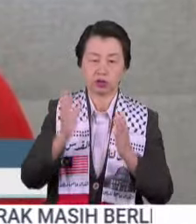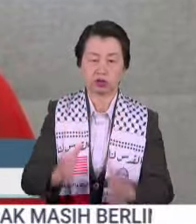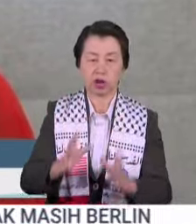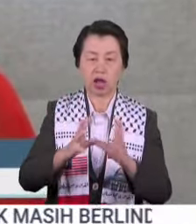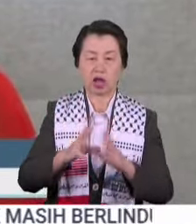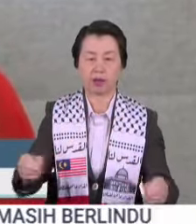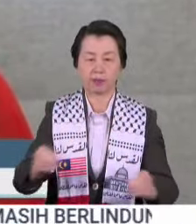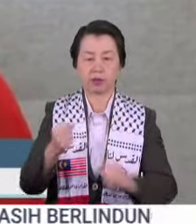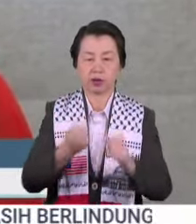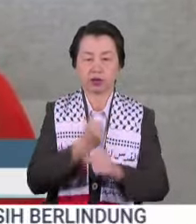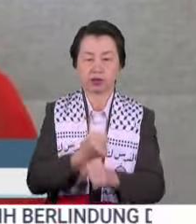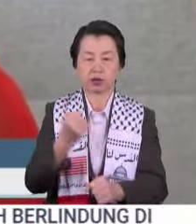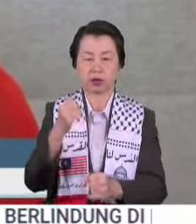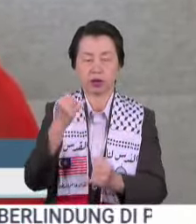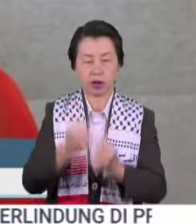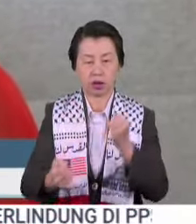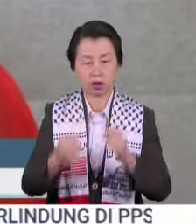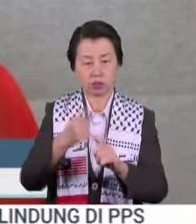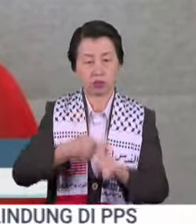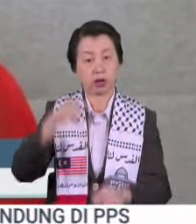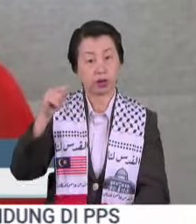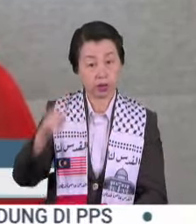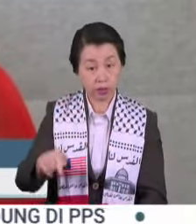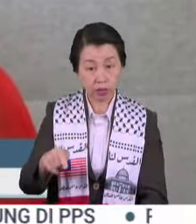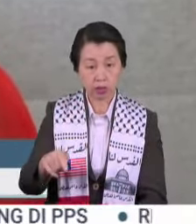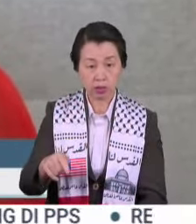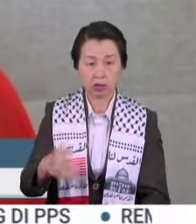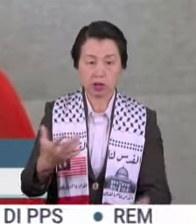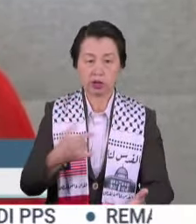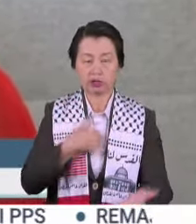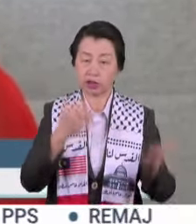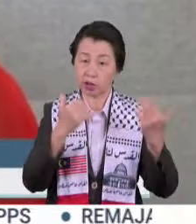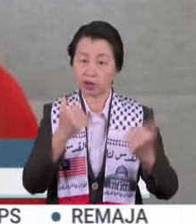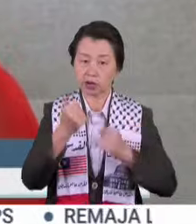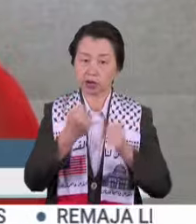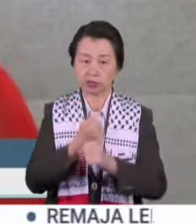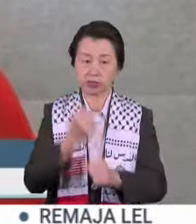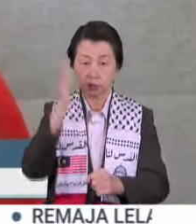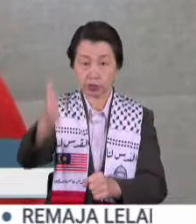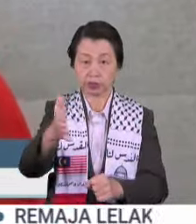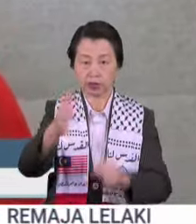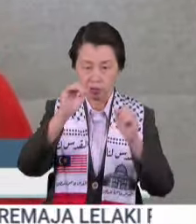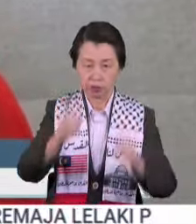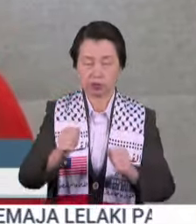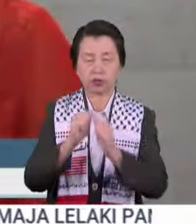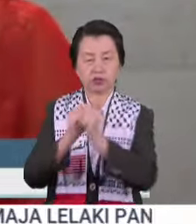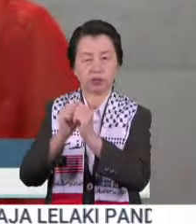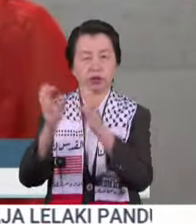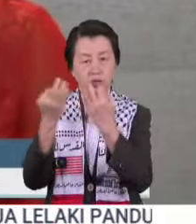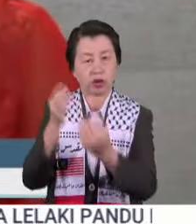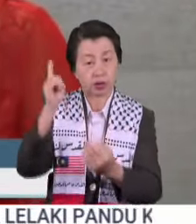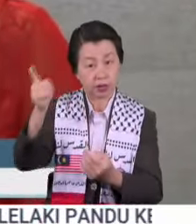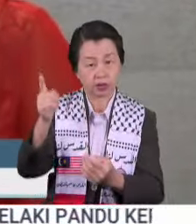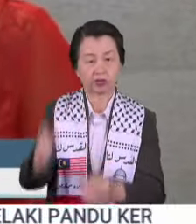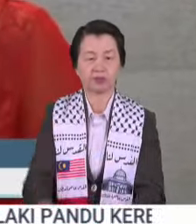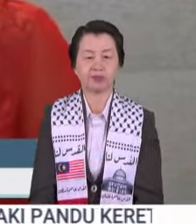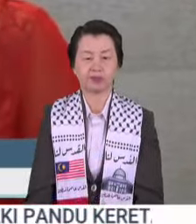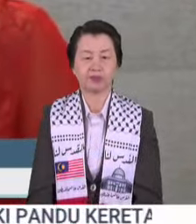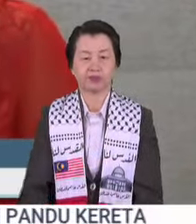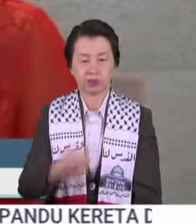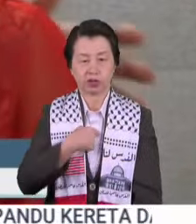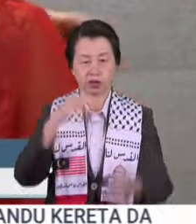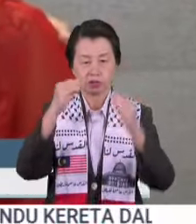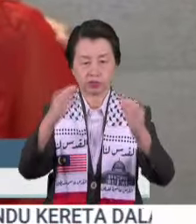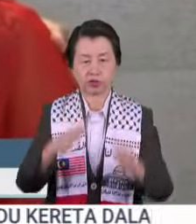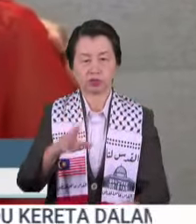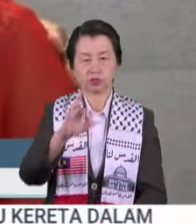menghabiskan tahun akhir dia bulan ni so Saya berharap tahun depan kami dapat bersamalah saya Cikgu